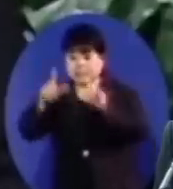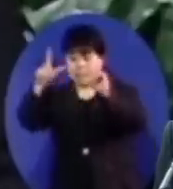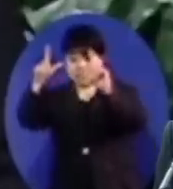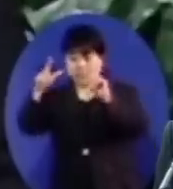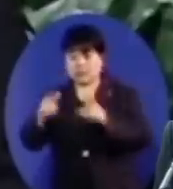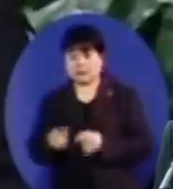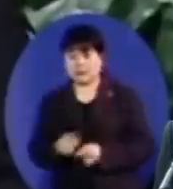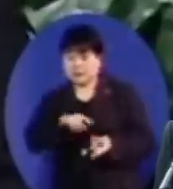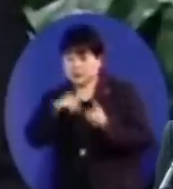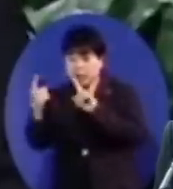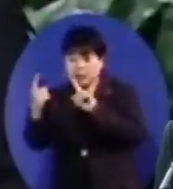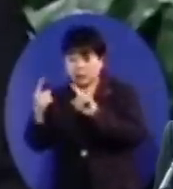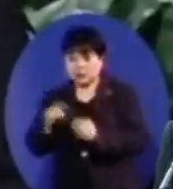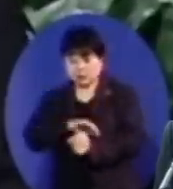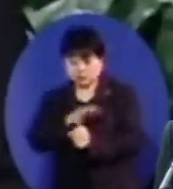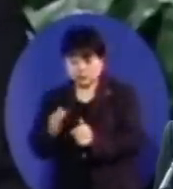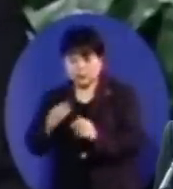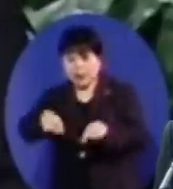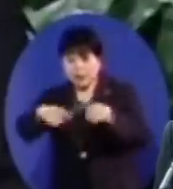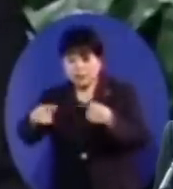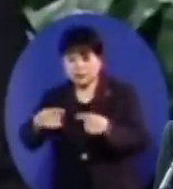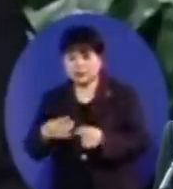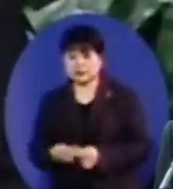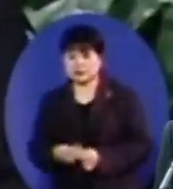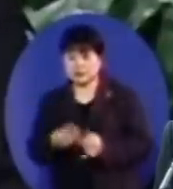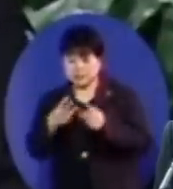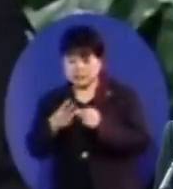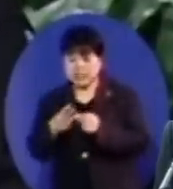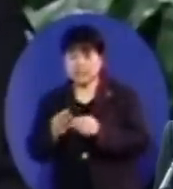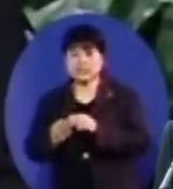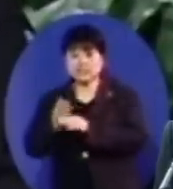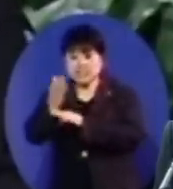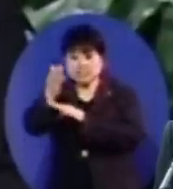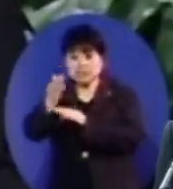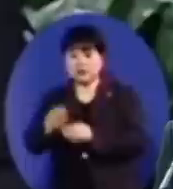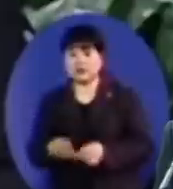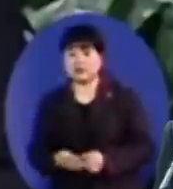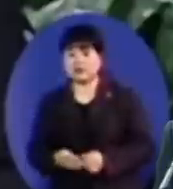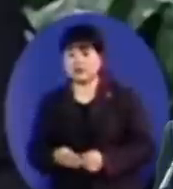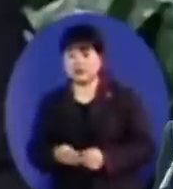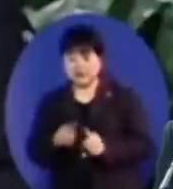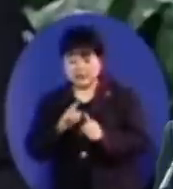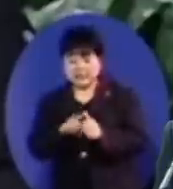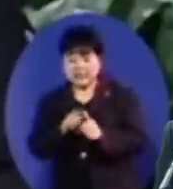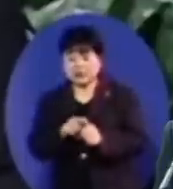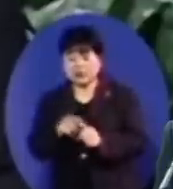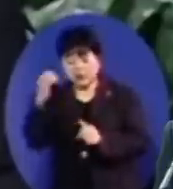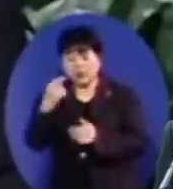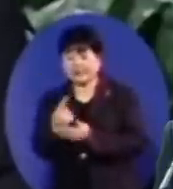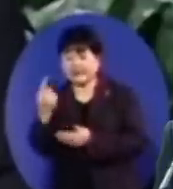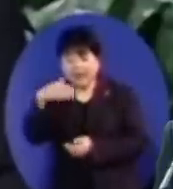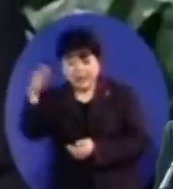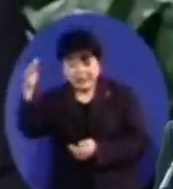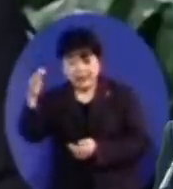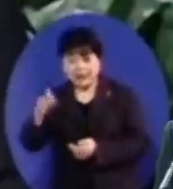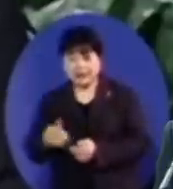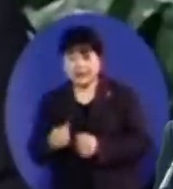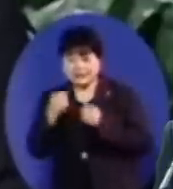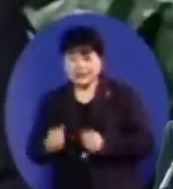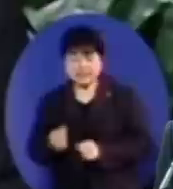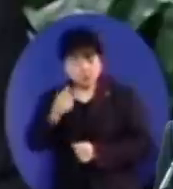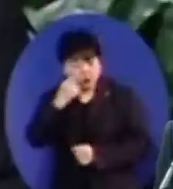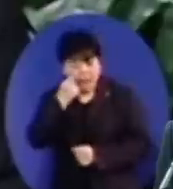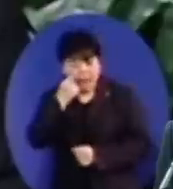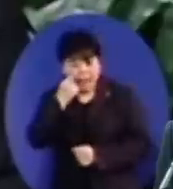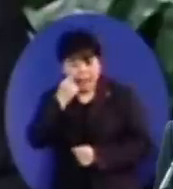그러니까 나사로가 무덤에 들어간 지 사흘이 넘었으니까 나사로라는 영혼이 떠나가버렸다. 그냥 절대로 못 살아난다.